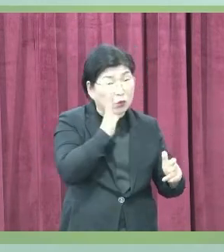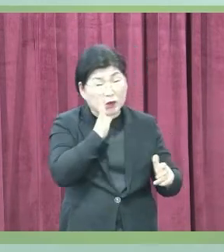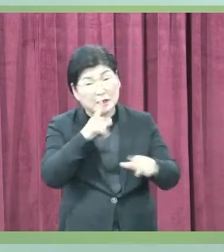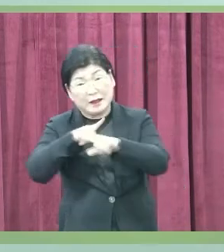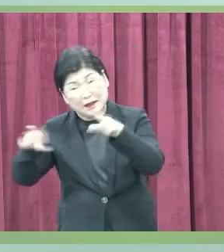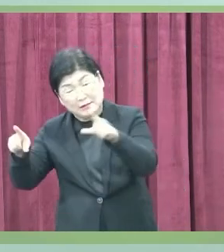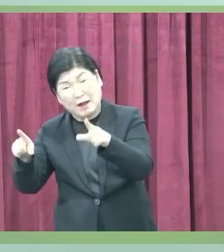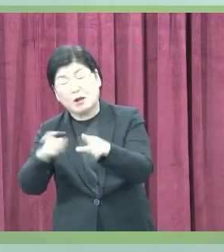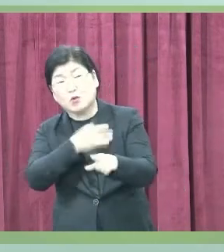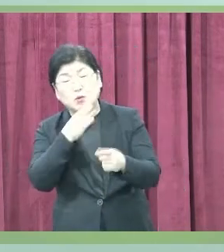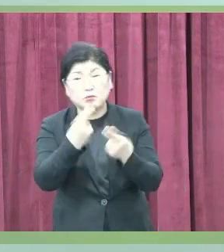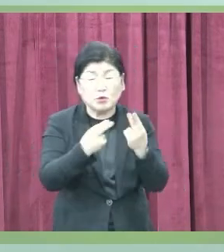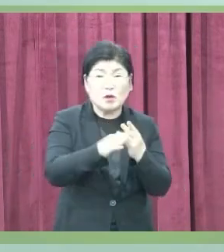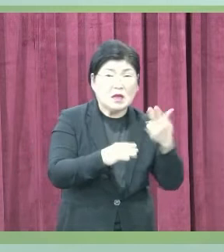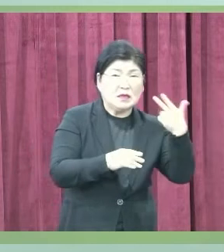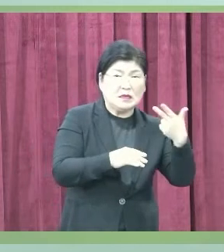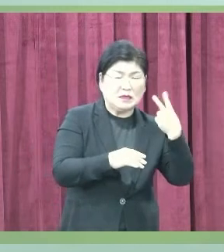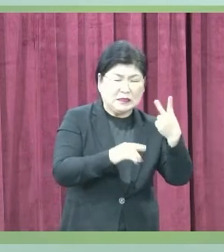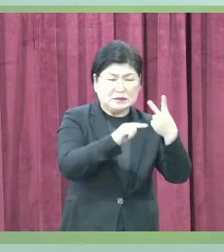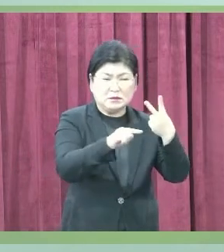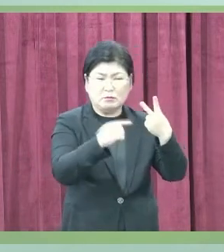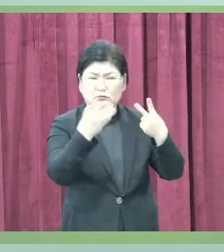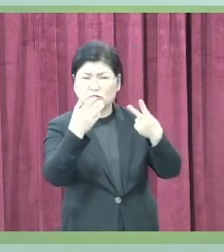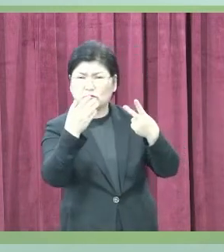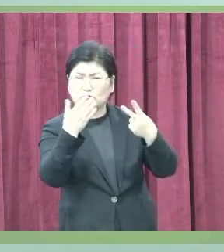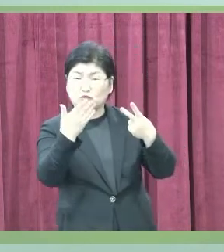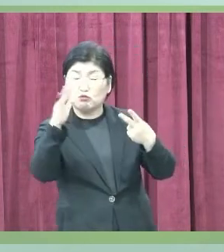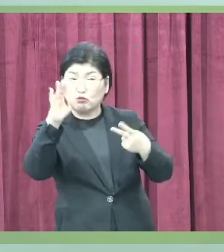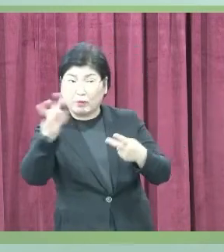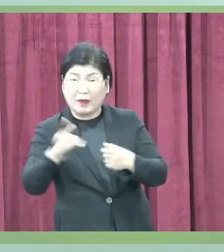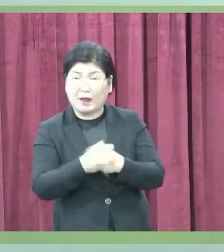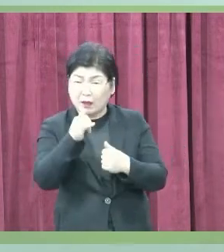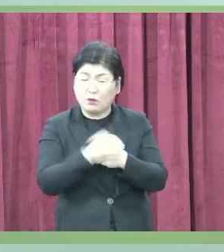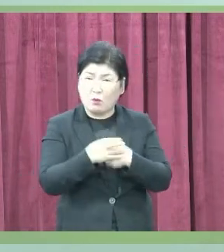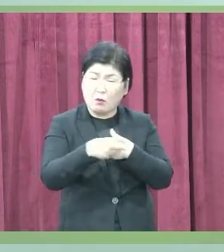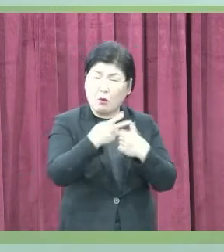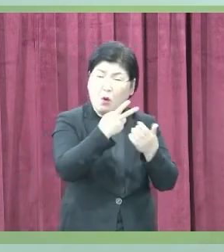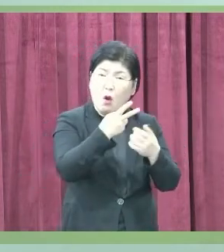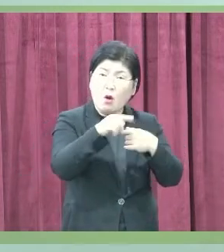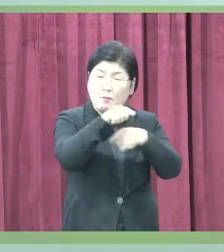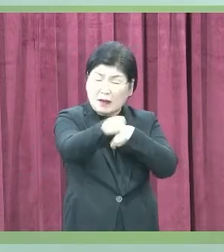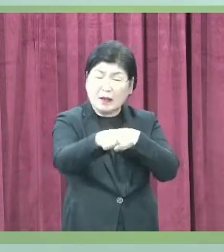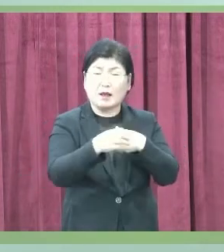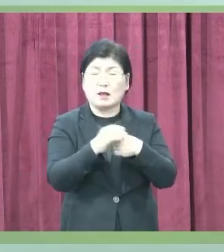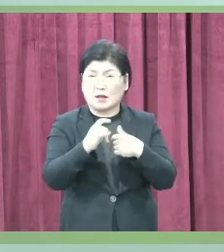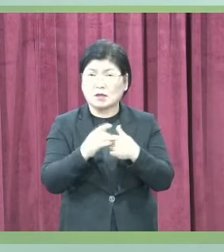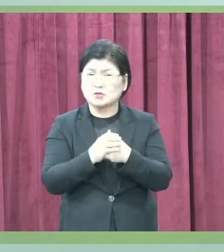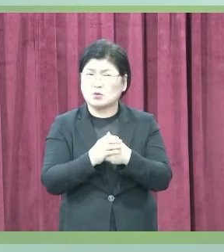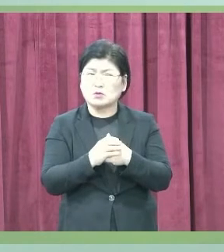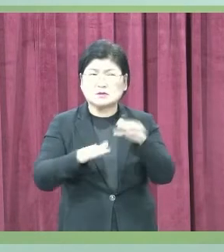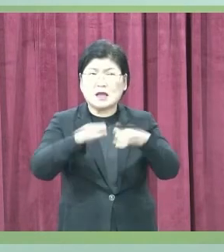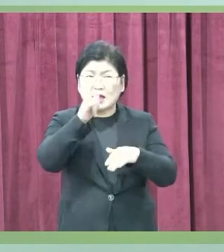일수를 비교해 보니까 2.9배, 약 한 3배 차이 나고, 외래 일수는 1.2배. 그래서 장애 인구에서